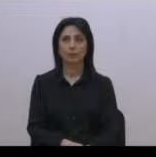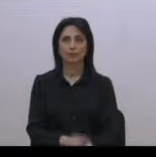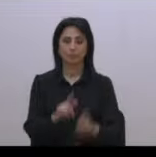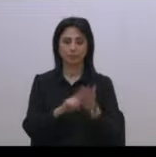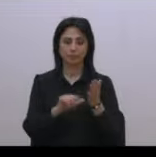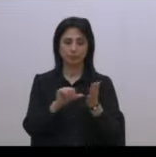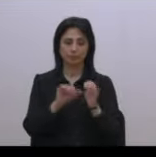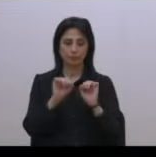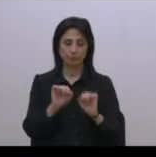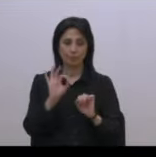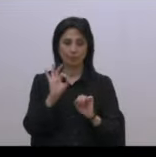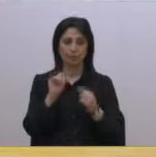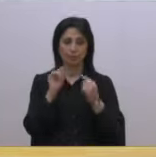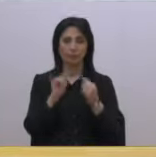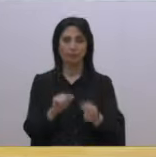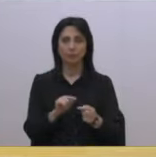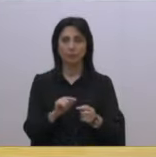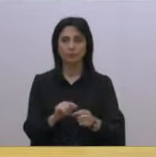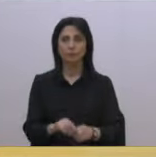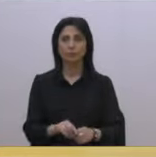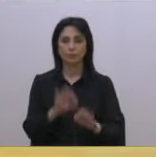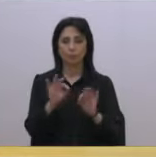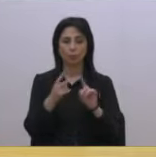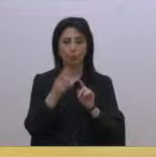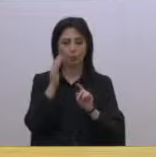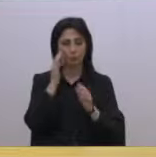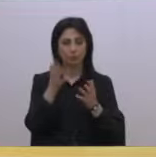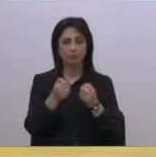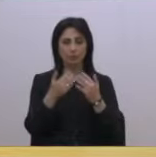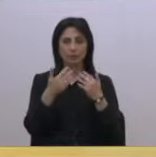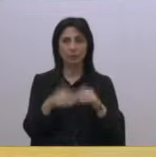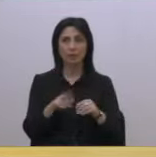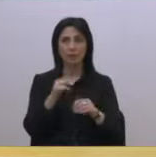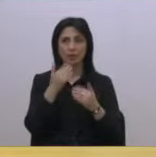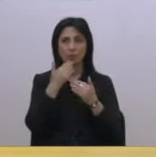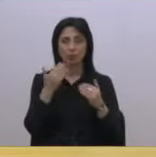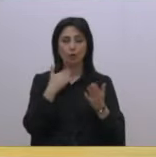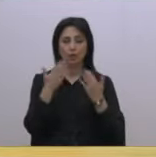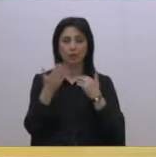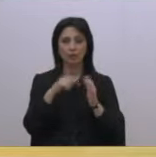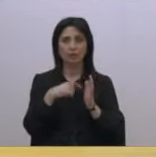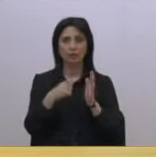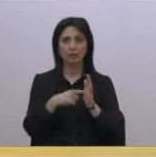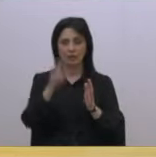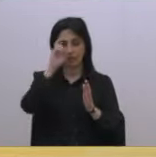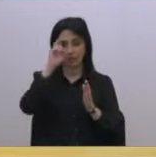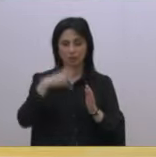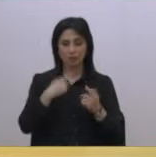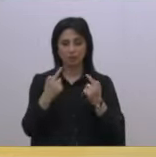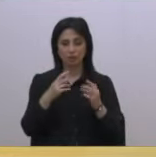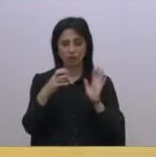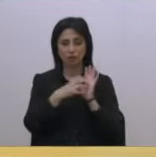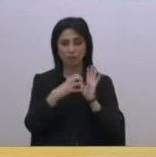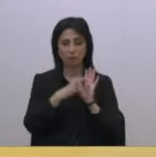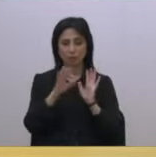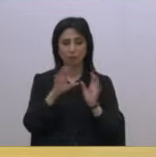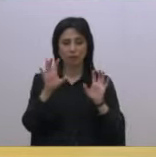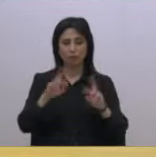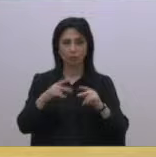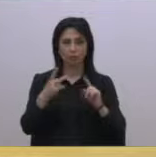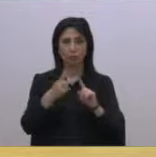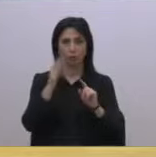სამოცდა თექვსმეტი მომხრე ნული წინააღმდეგი პროექტი მეორე მოსმენით მიღებულია და ბოლო კენჭისხევის საკითხი სახელმწიფო მნიშვნელობის სიმბოლოების შესახებ განვითარება